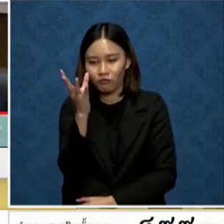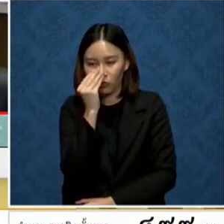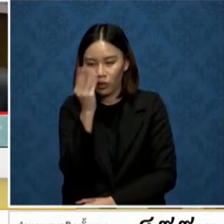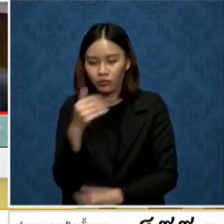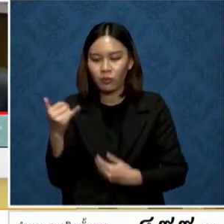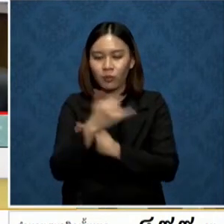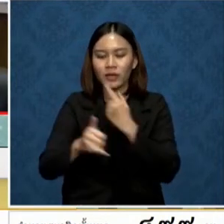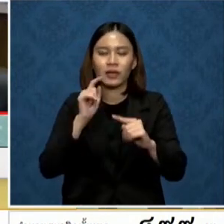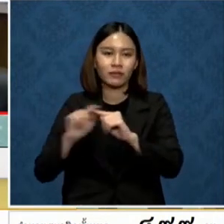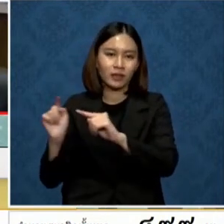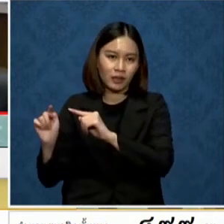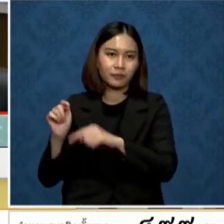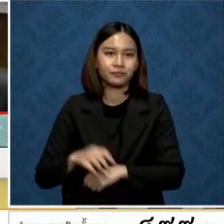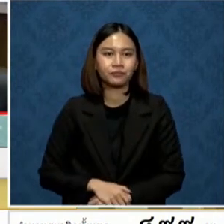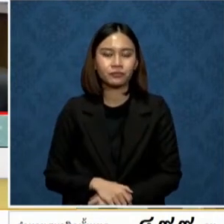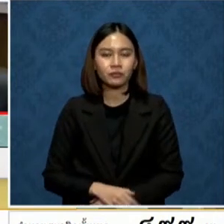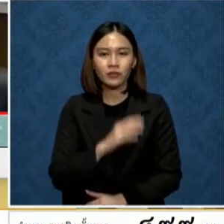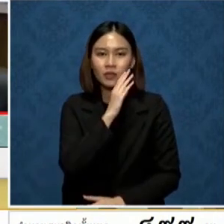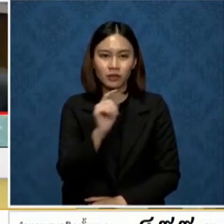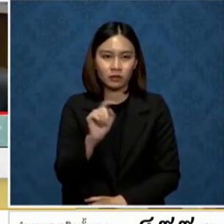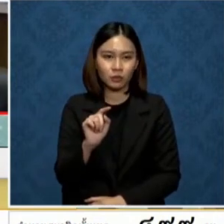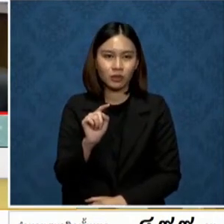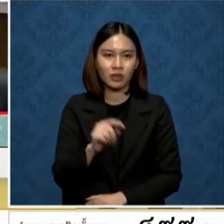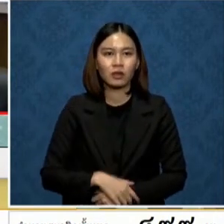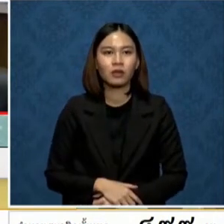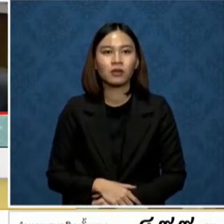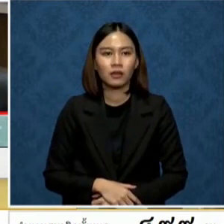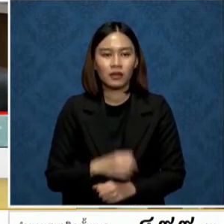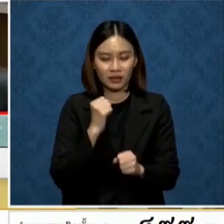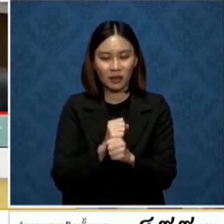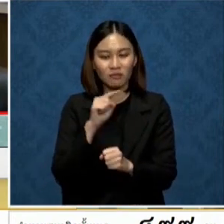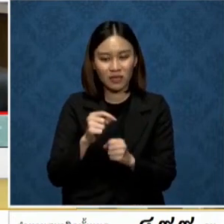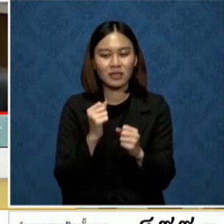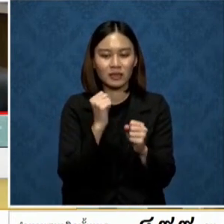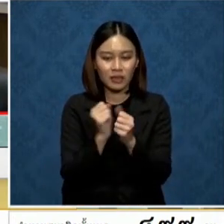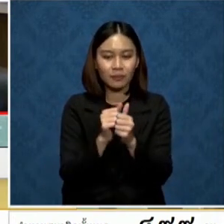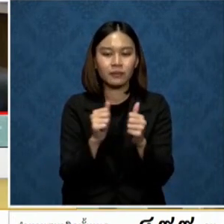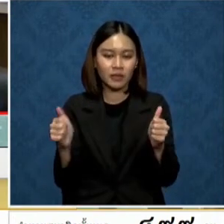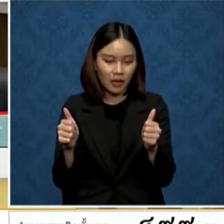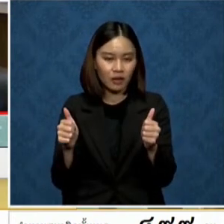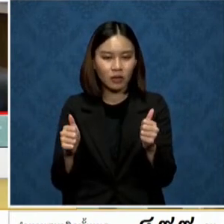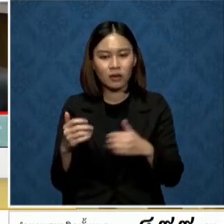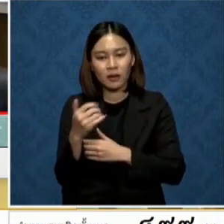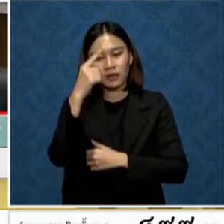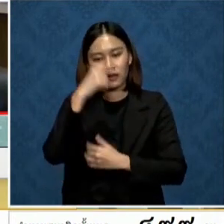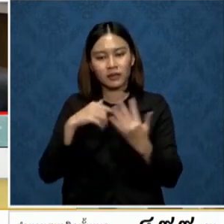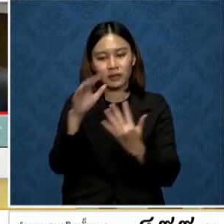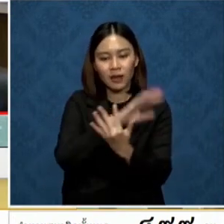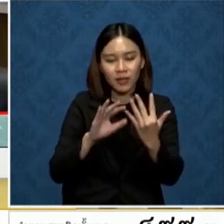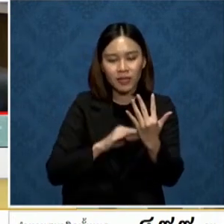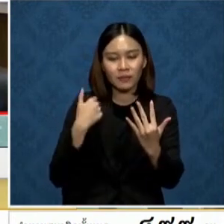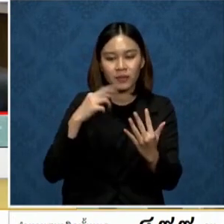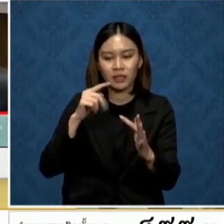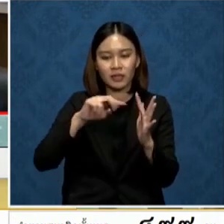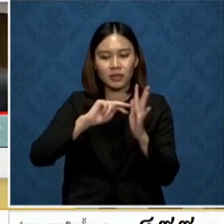ประเทศอื่นๆทุกเรื่องเลยค่ะท่านประธานถ้าเราสามารถทำสิ่งนี้ได้นะคะและประเทศเราสามารถเรียกว่ามี